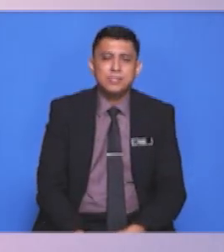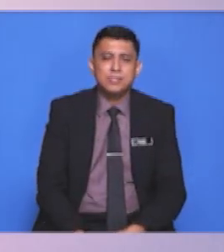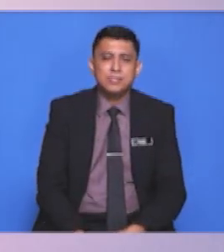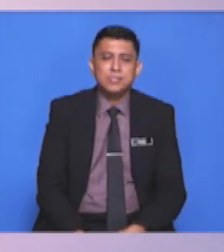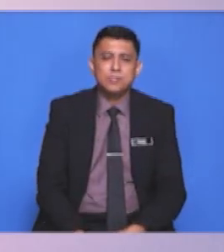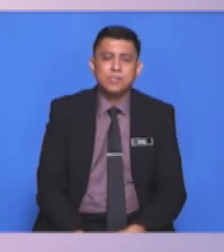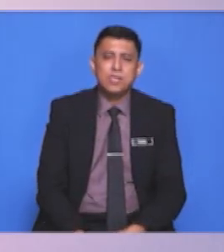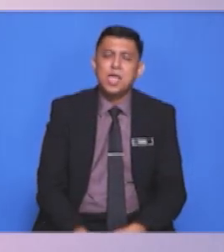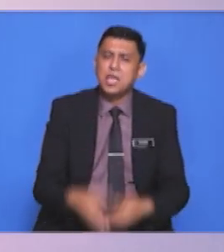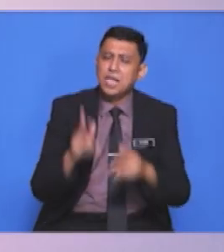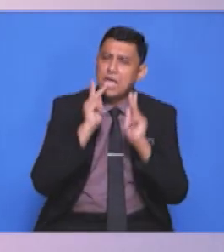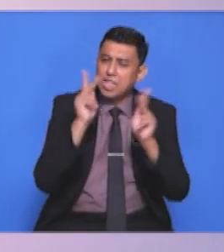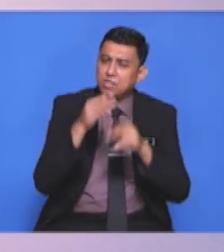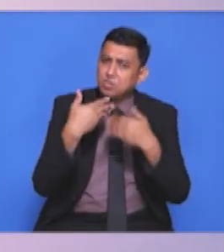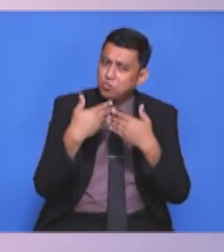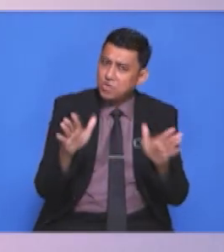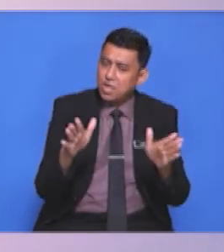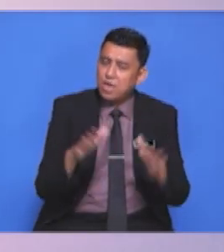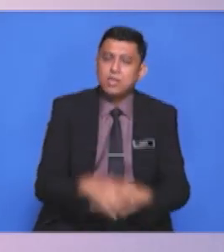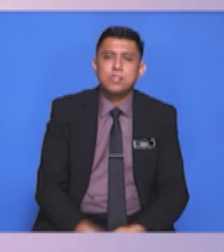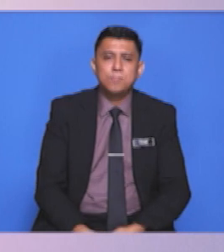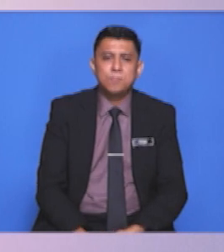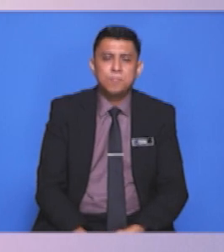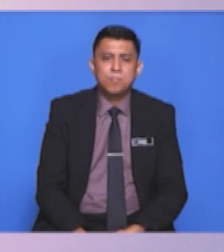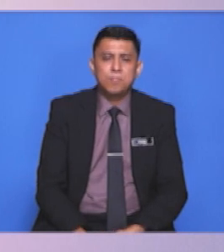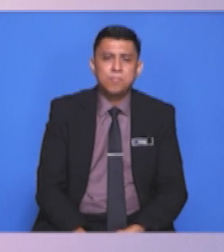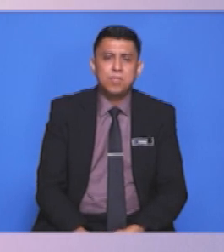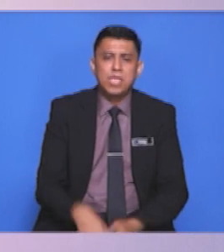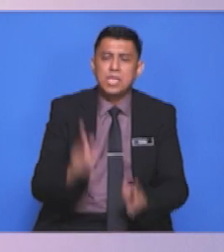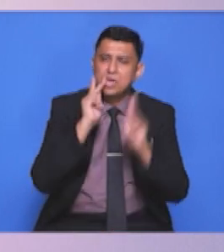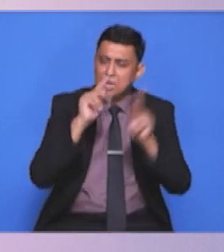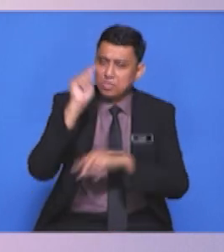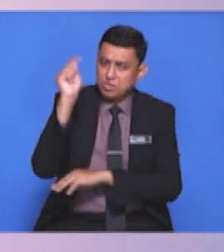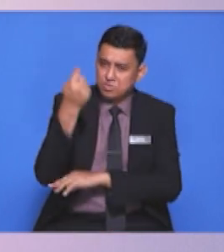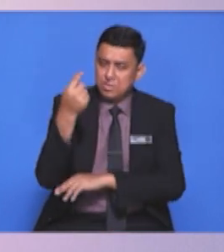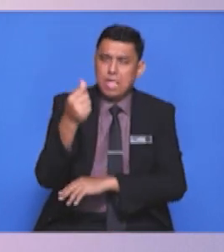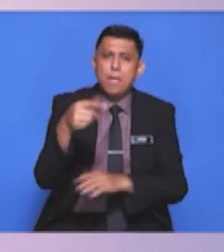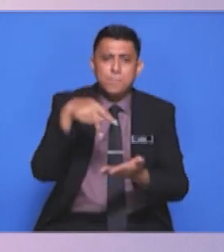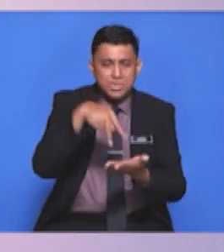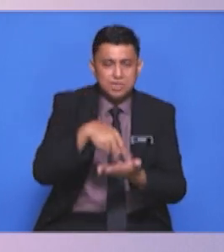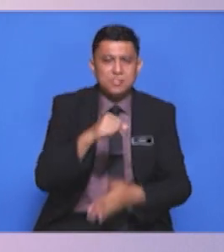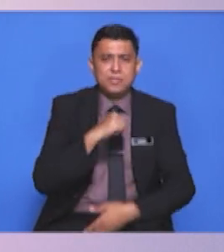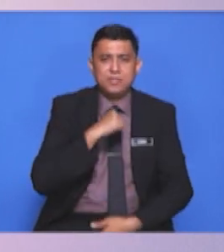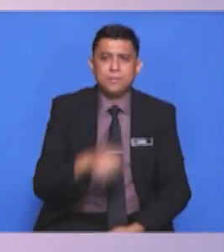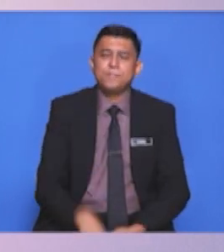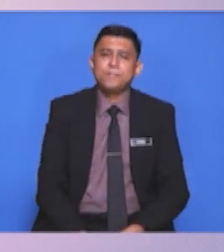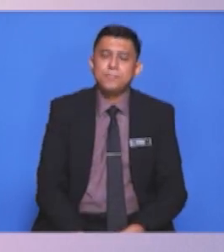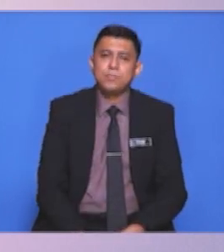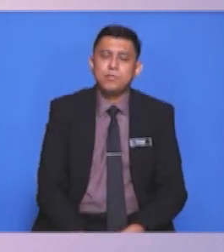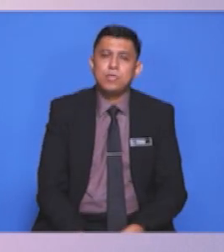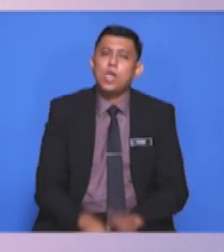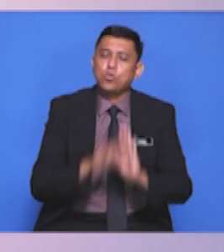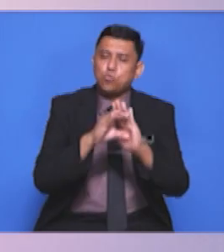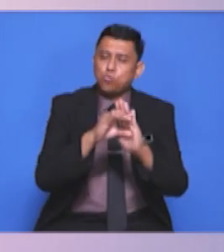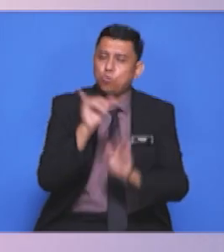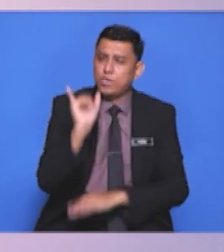kata sudah merupakan kata tunggal yang boleh berdiri sendiri Hai contoh